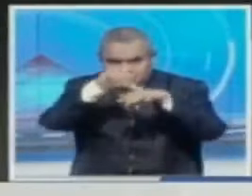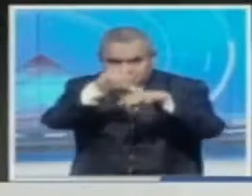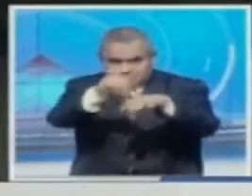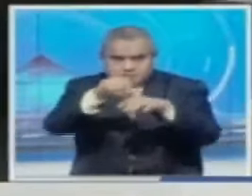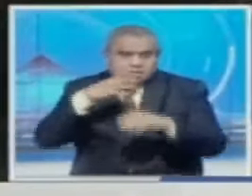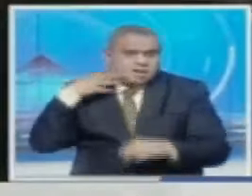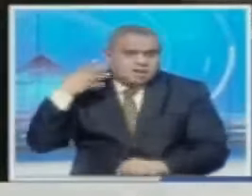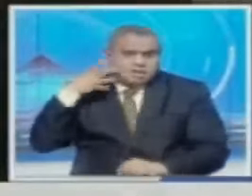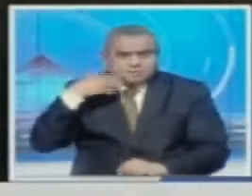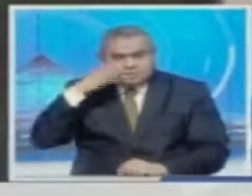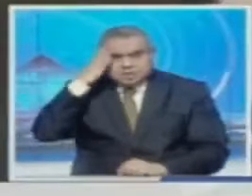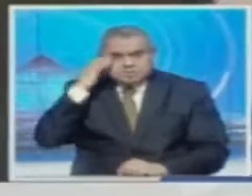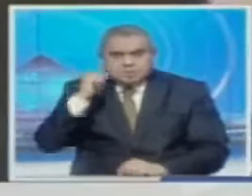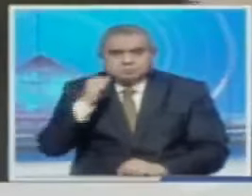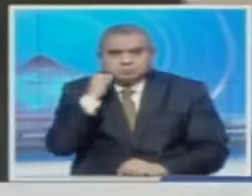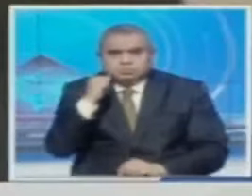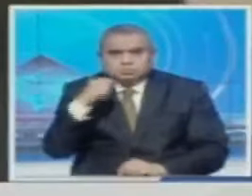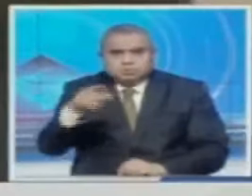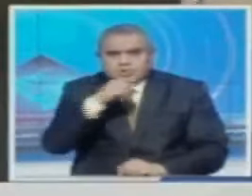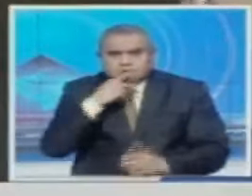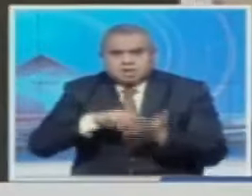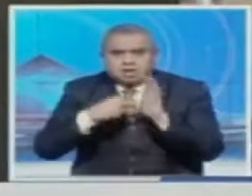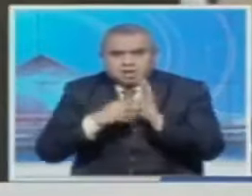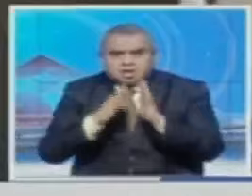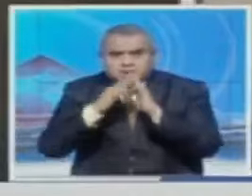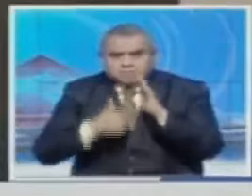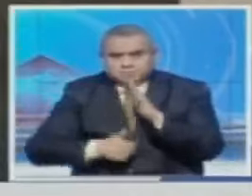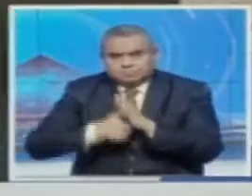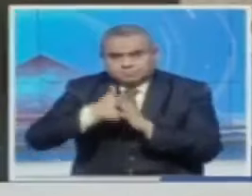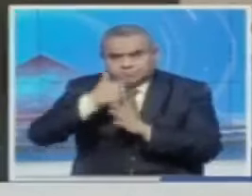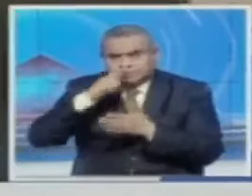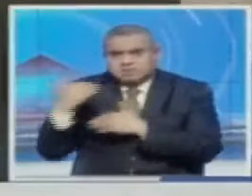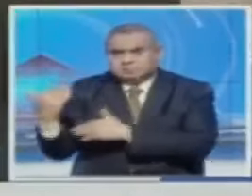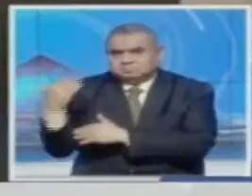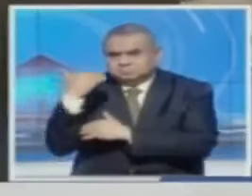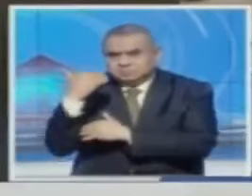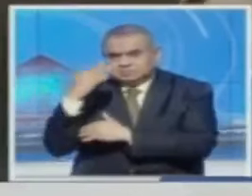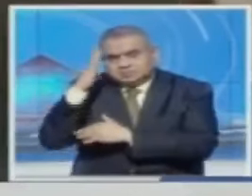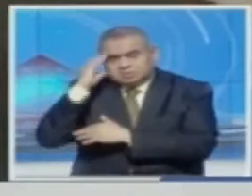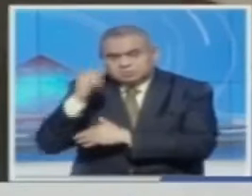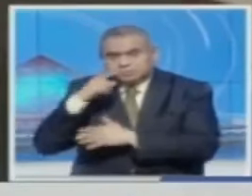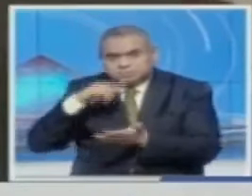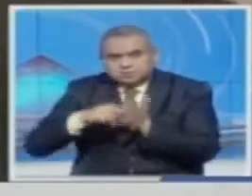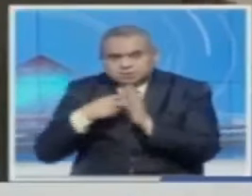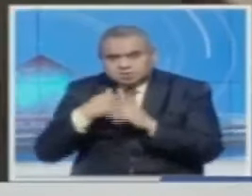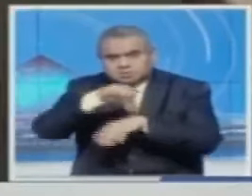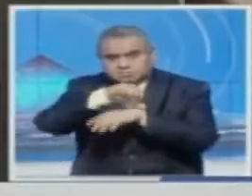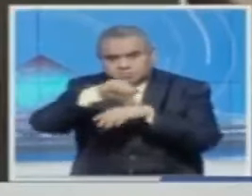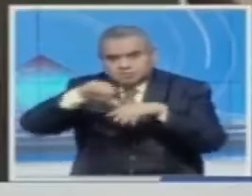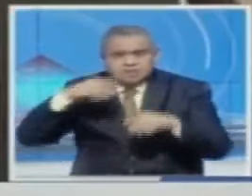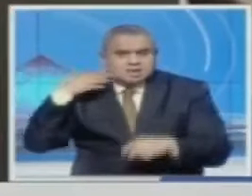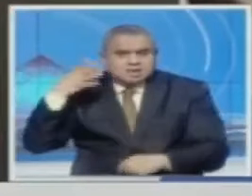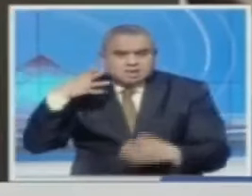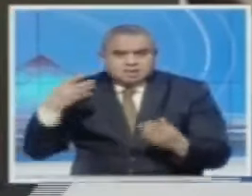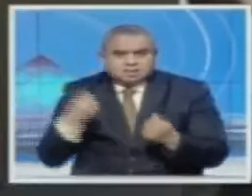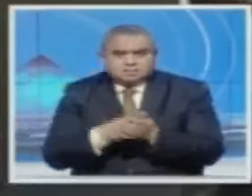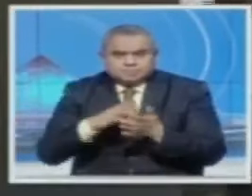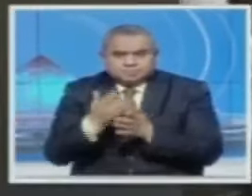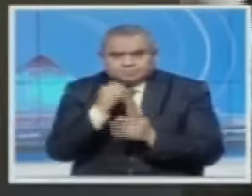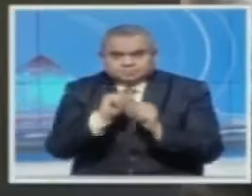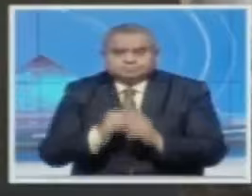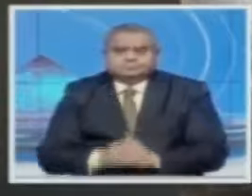الليبية، مؤكدين أن مصر ستبقى ذراع الدعم والمساندة لأشقائها أبد الدهر.